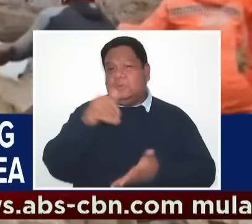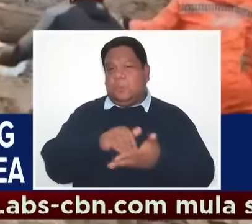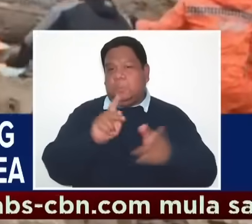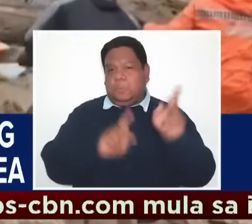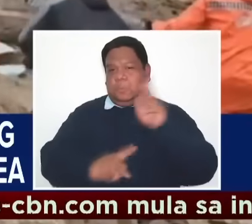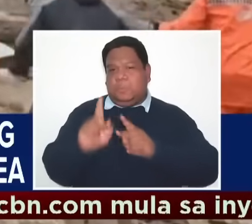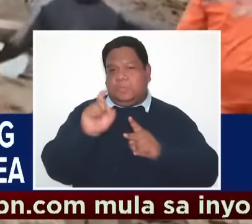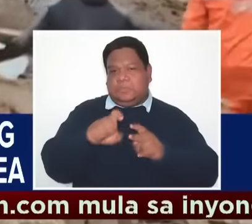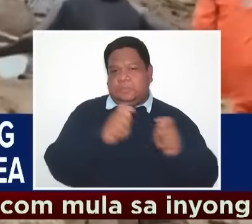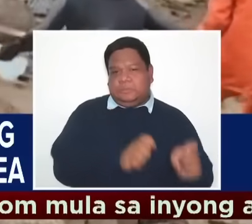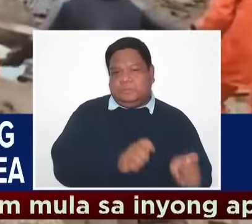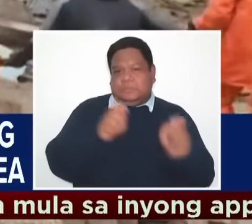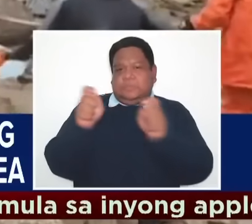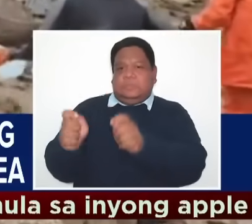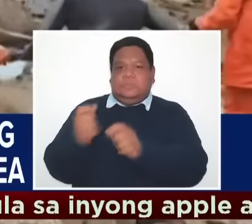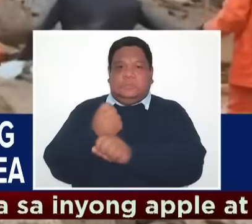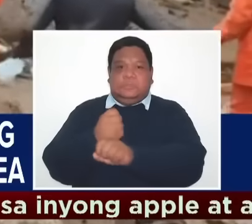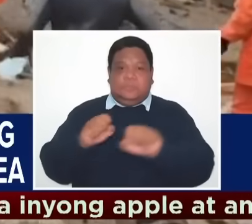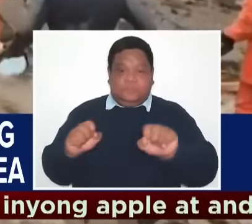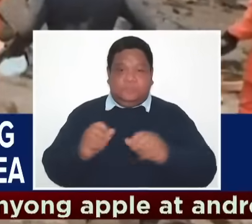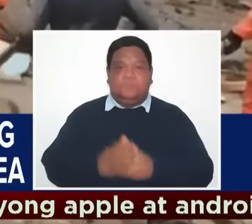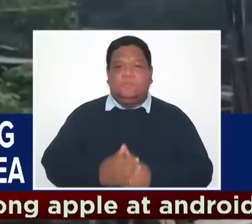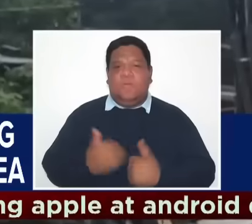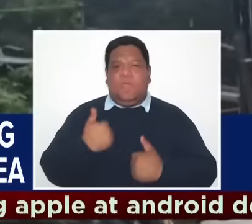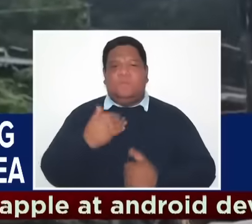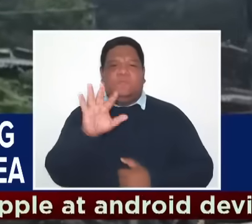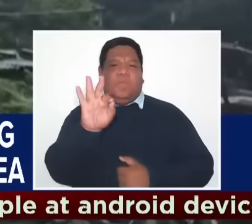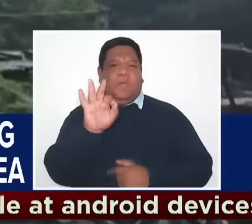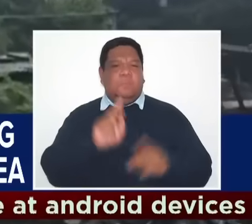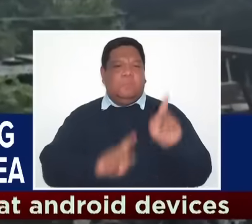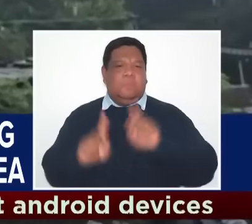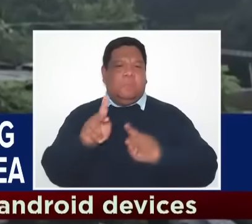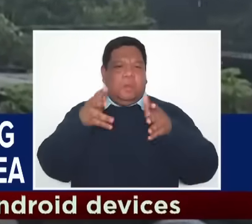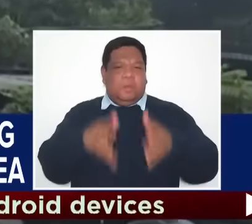ulan. Siyam pa ang naitalang nawawala at nagpapatuloy ang